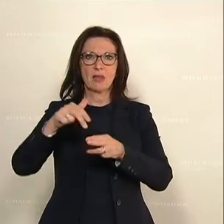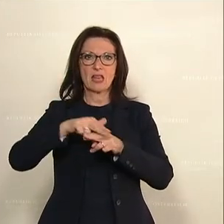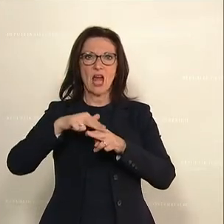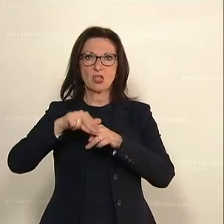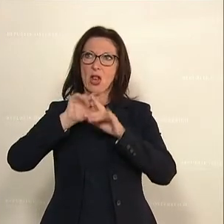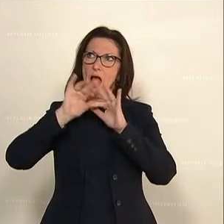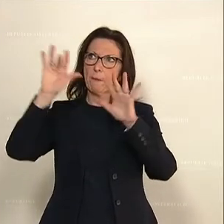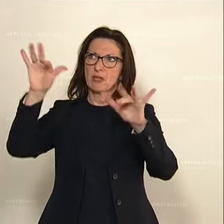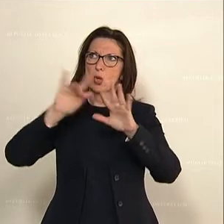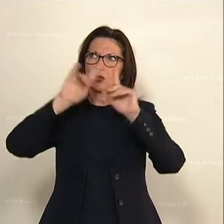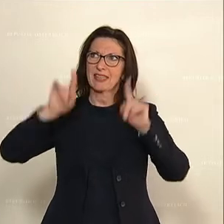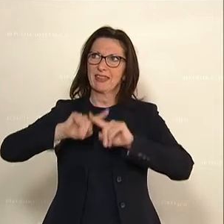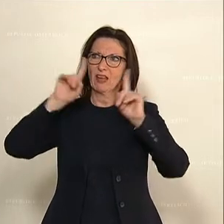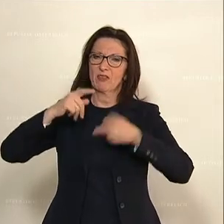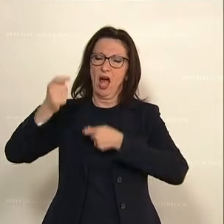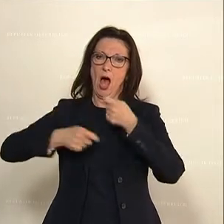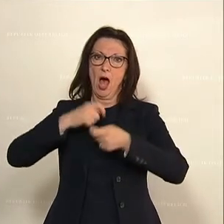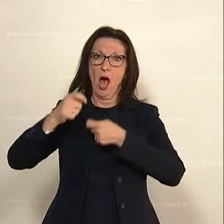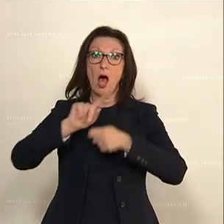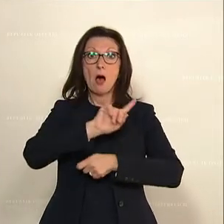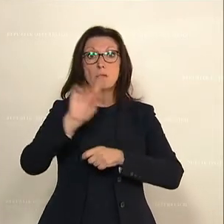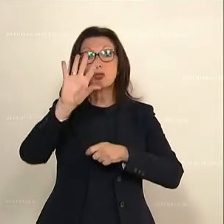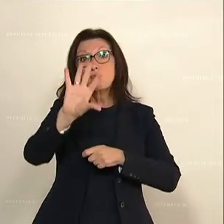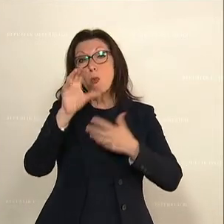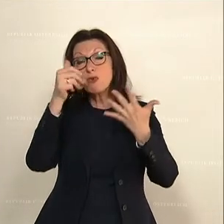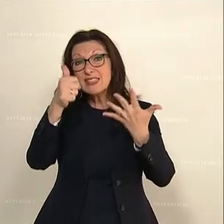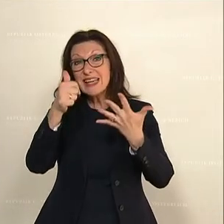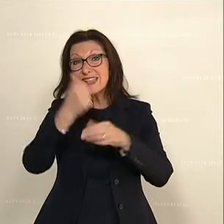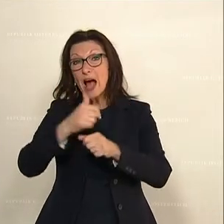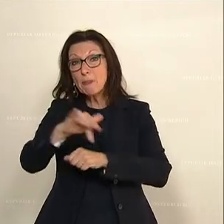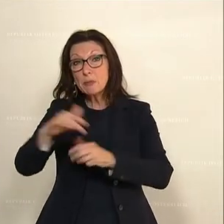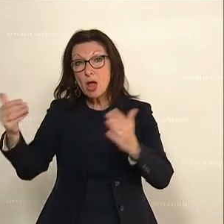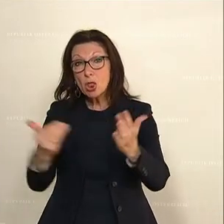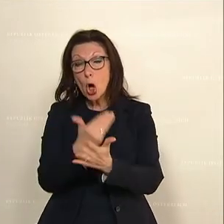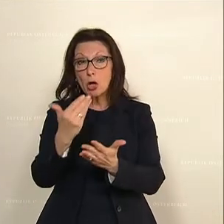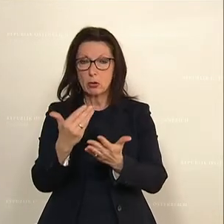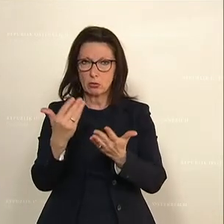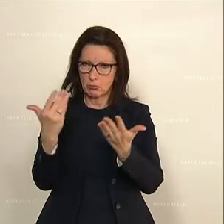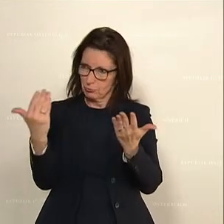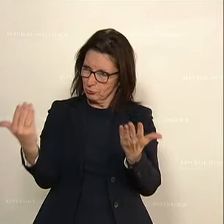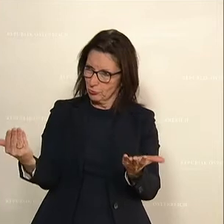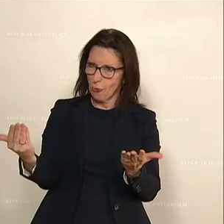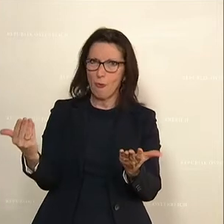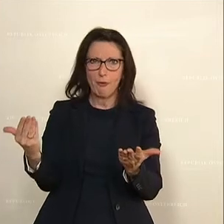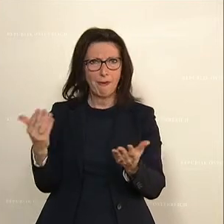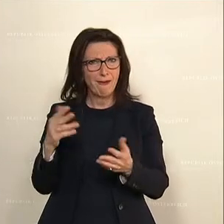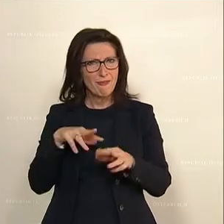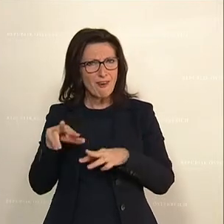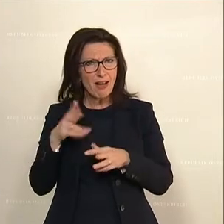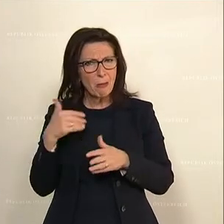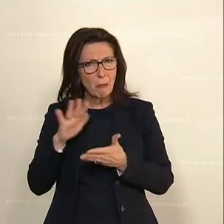Emissionszertifikatehandel, mit bis zu 65 neuen Planstellen eingerichtet. So sieht die Verwaltungsvereinfachung